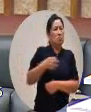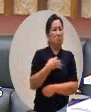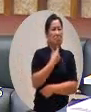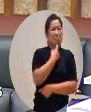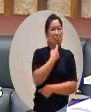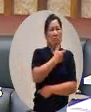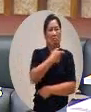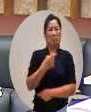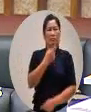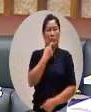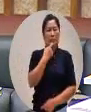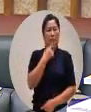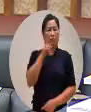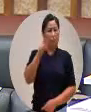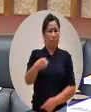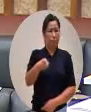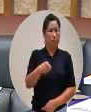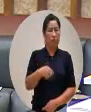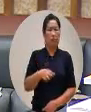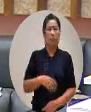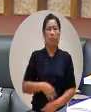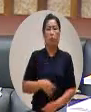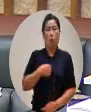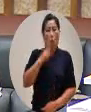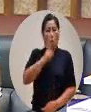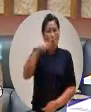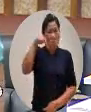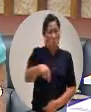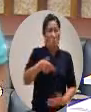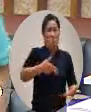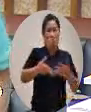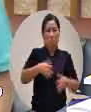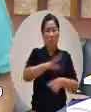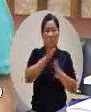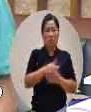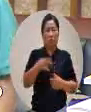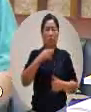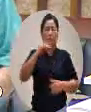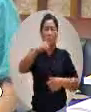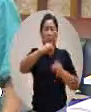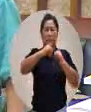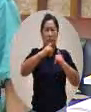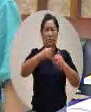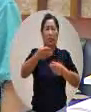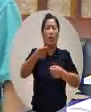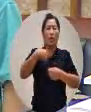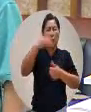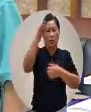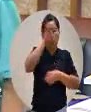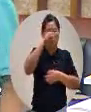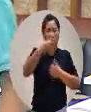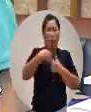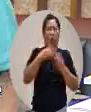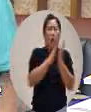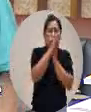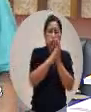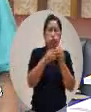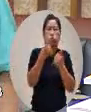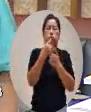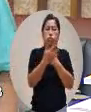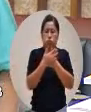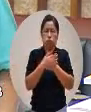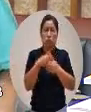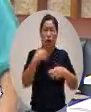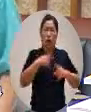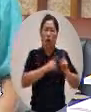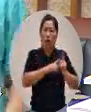疑啦存疑啊我說這個事情實在老百姓找我的叫我去去服務啦啊剛才和民